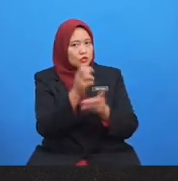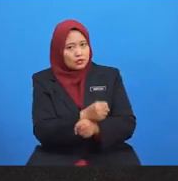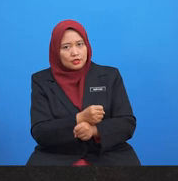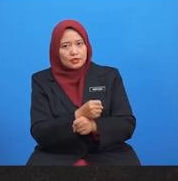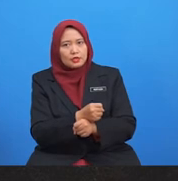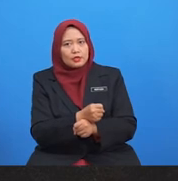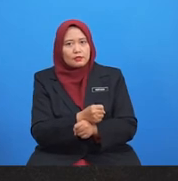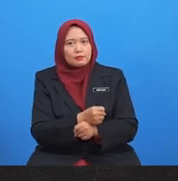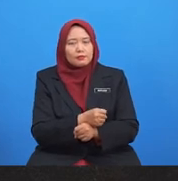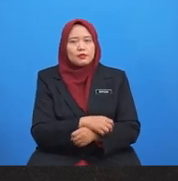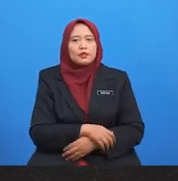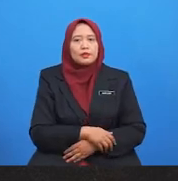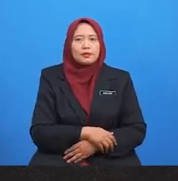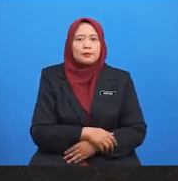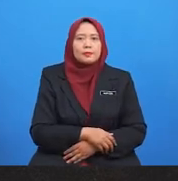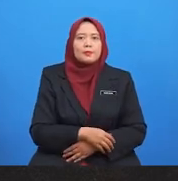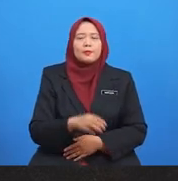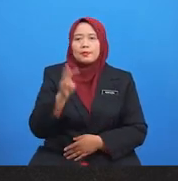Maka kita akan perolehi